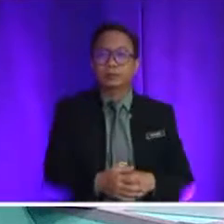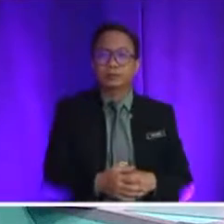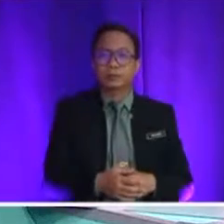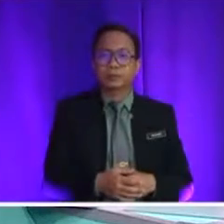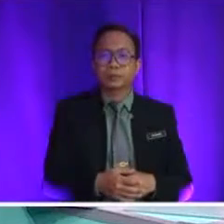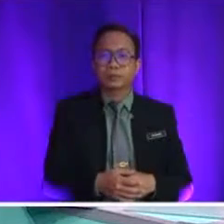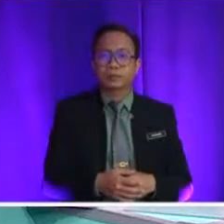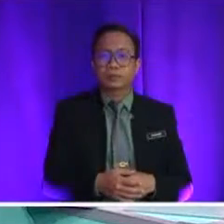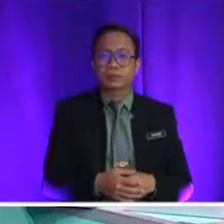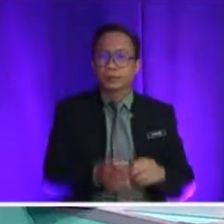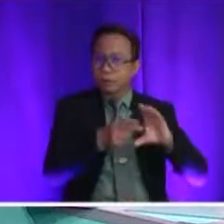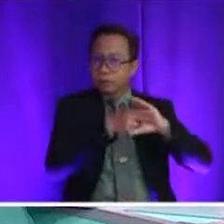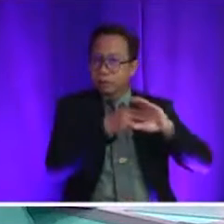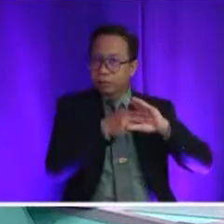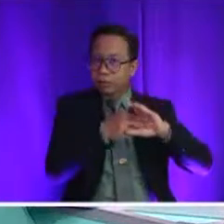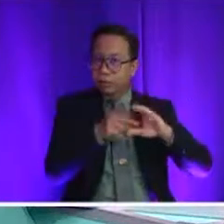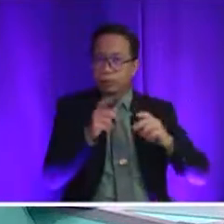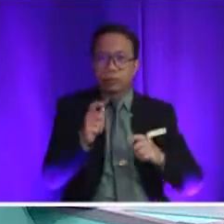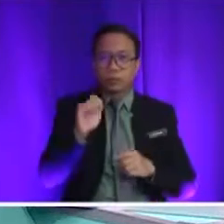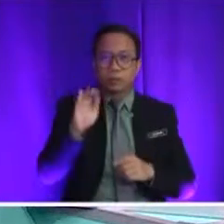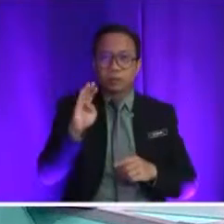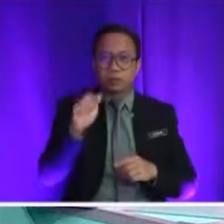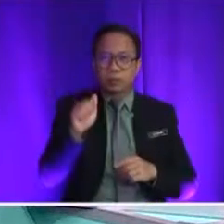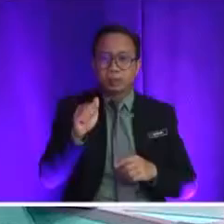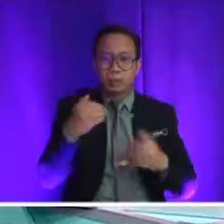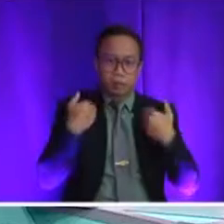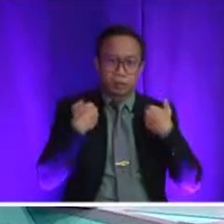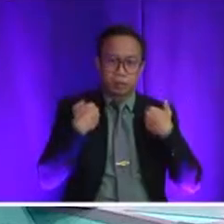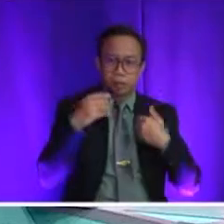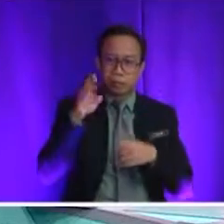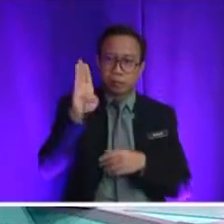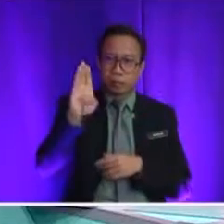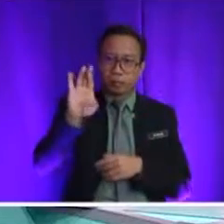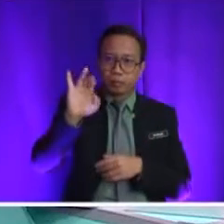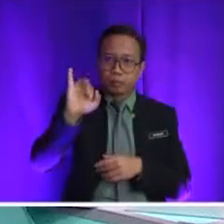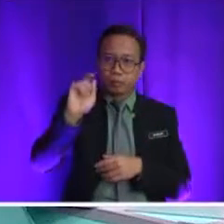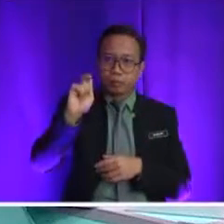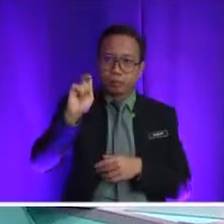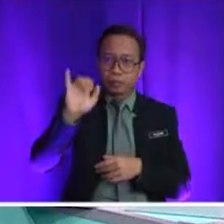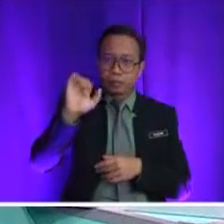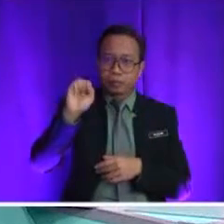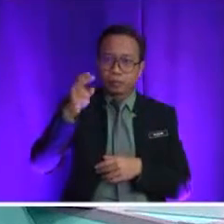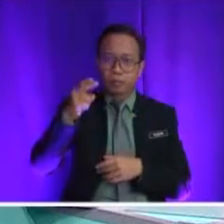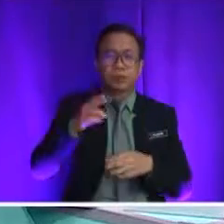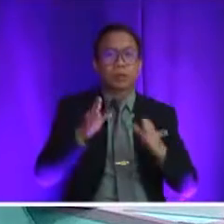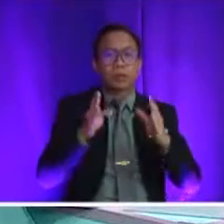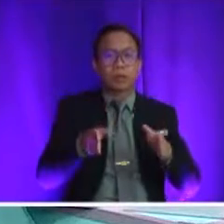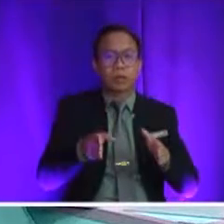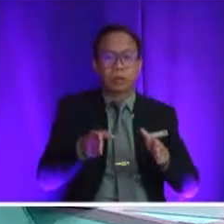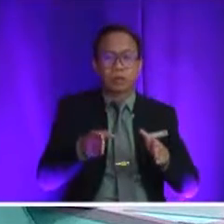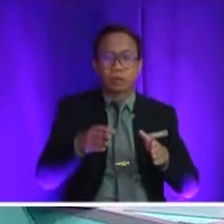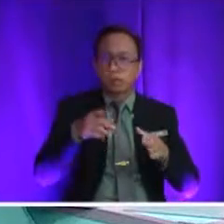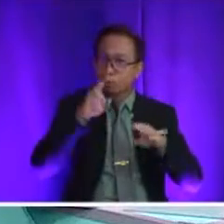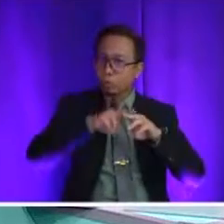maksudnya dia sembunyi-sembunyi tiba-tiba diserang aja di tempat sudah British melancarkan darurat supaya penduduk duduk di dalam rumah